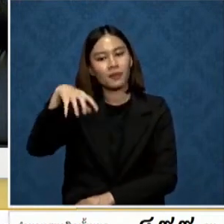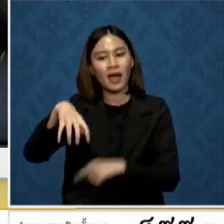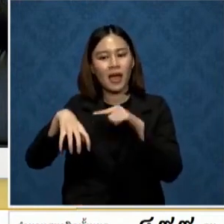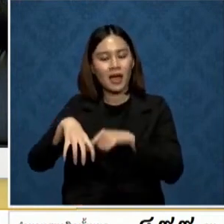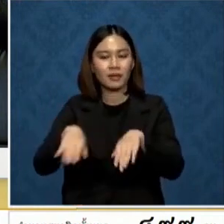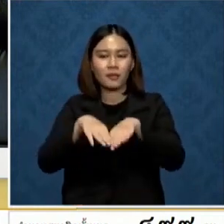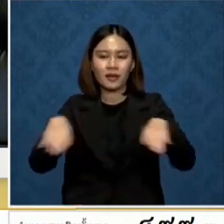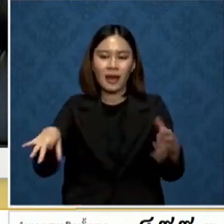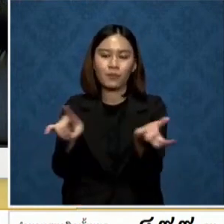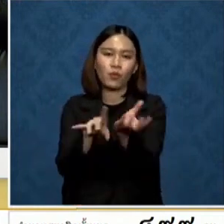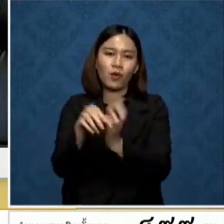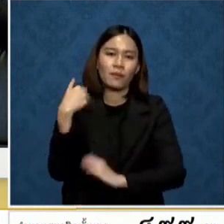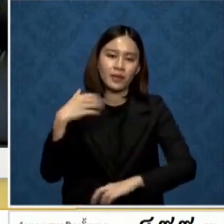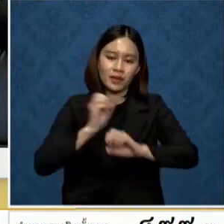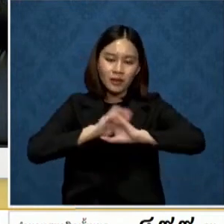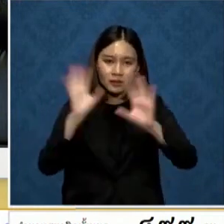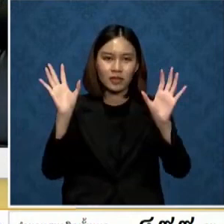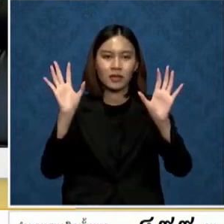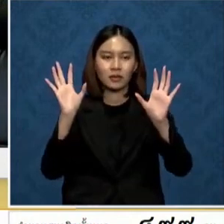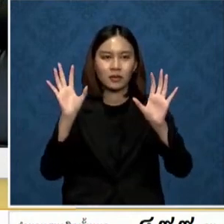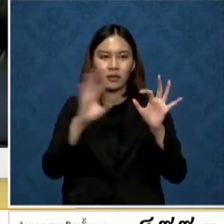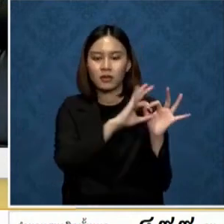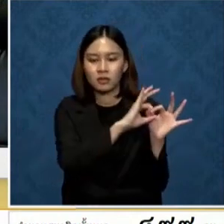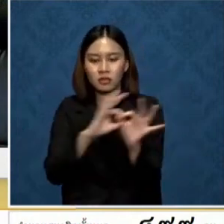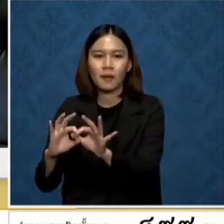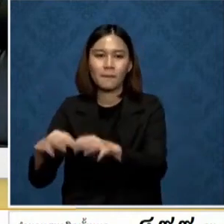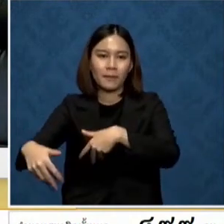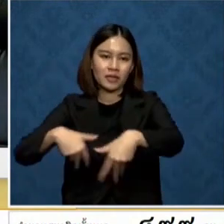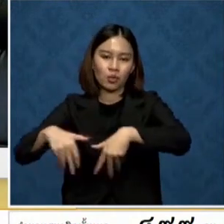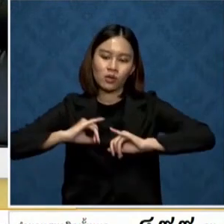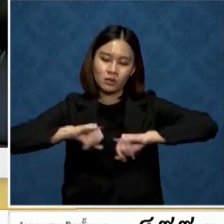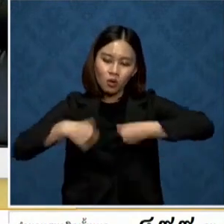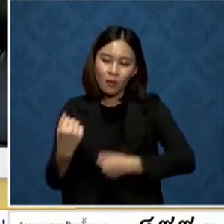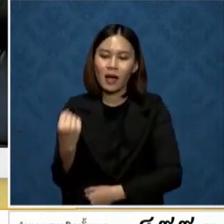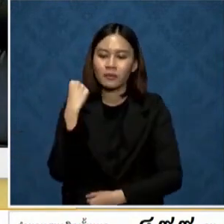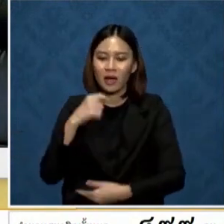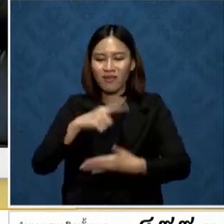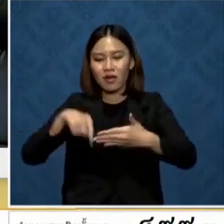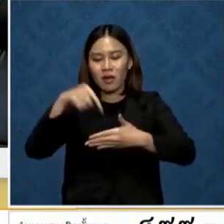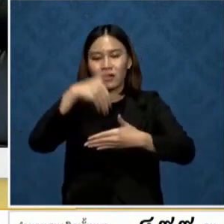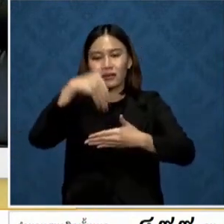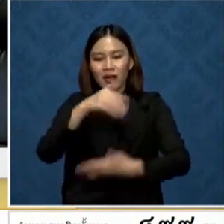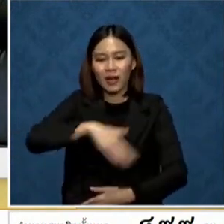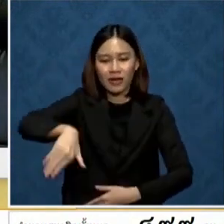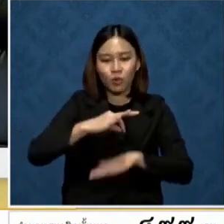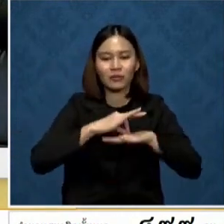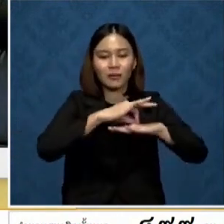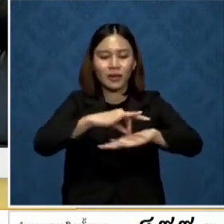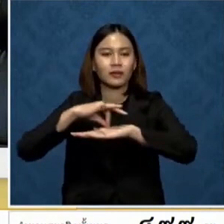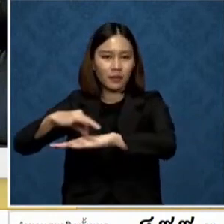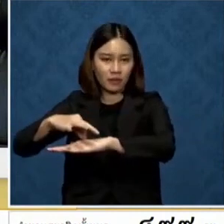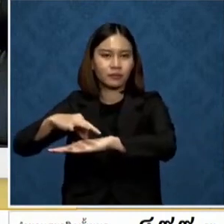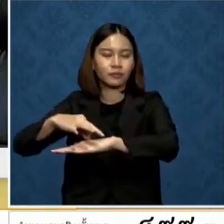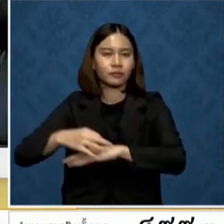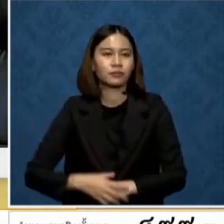ประสิทธิภาพมากขึ้นโปร่งใสมากขึ้นยึดโยงกับประชาชนเจ้าของอำนาจที่แต่งตั้งทุกท่านเข้ามานั่งในสภาแห่งเนี้ย